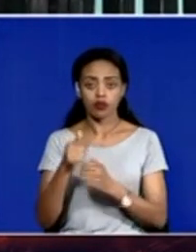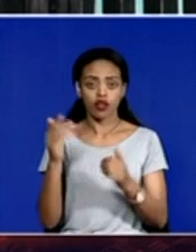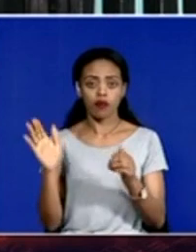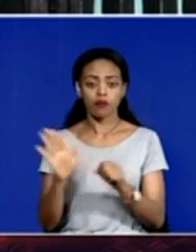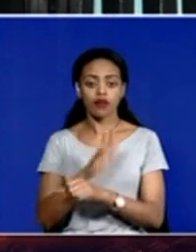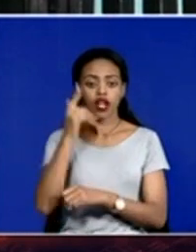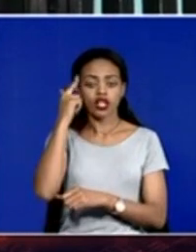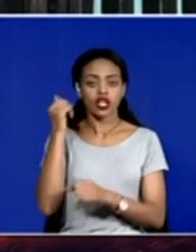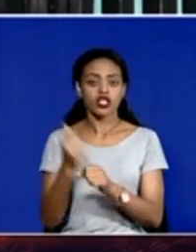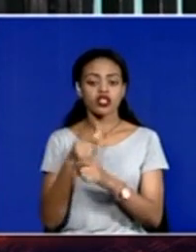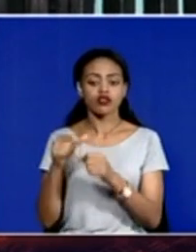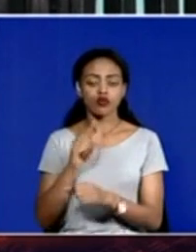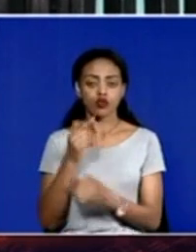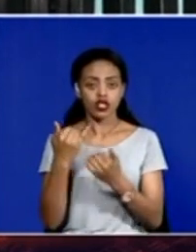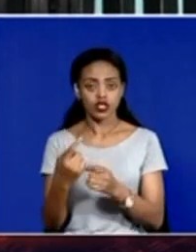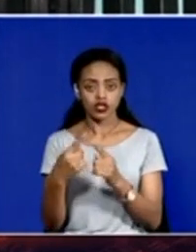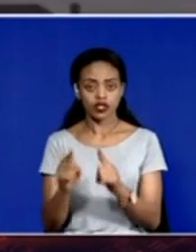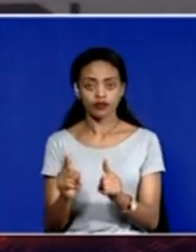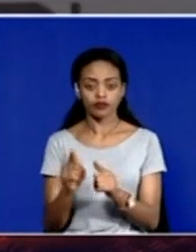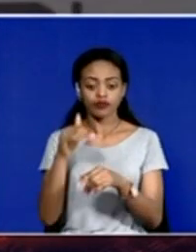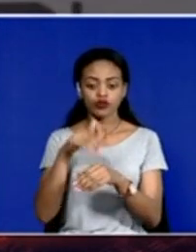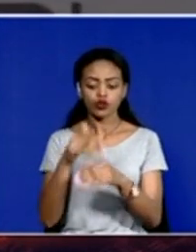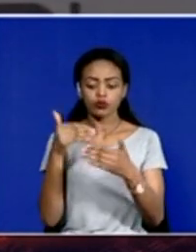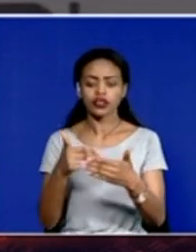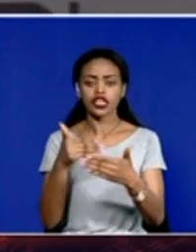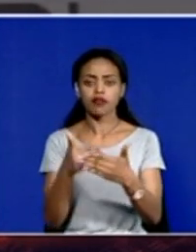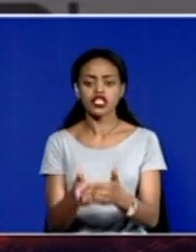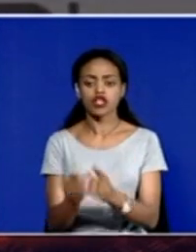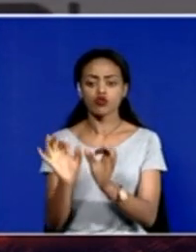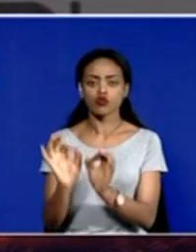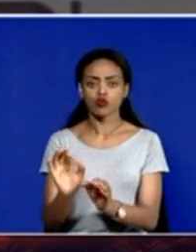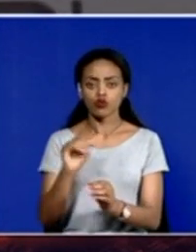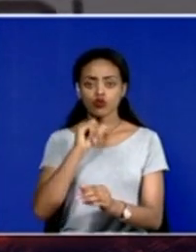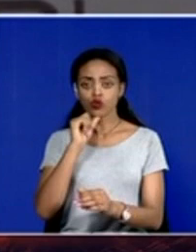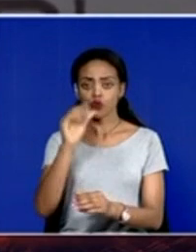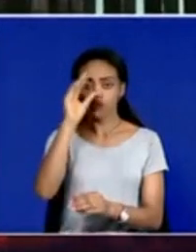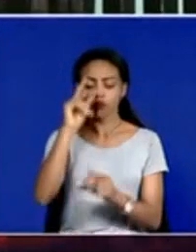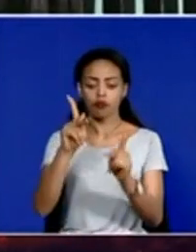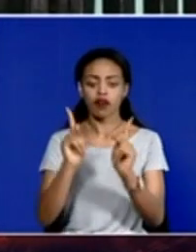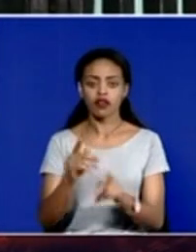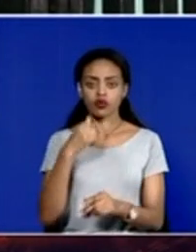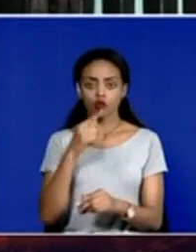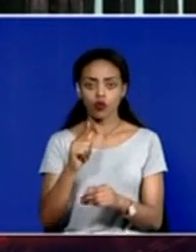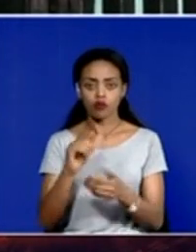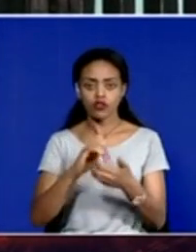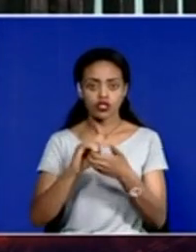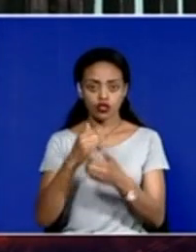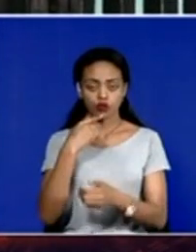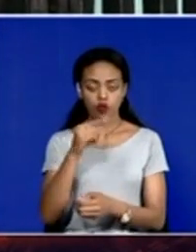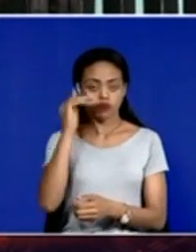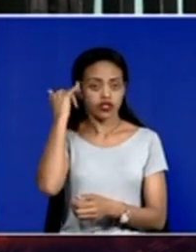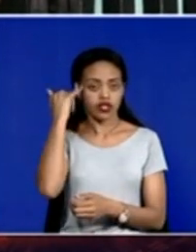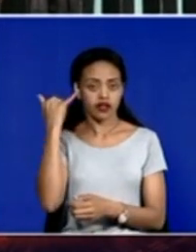حزقن سبيسيفيكالي أو زوم تبت صحتي زي يكونوا محبرة سب النولم ويدوما سوشيالي مارجنالايزد إن أنا